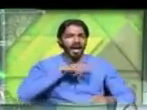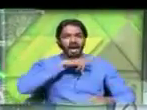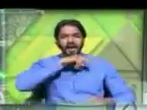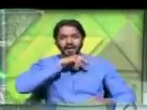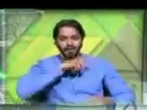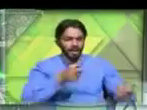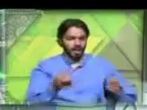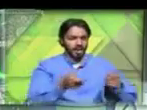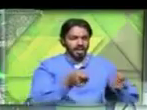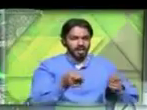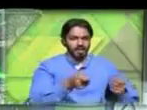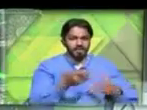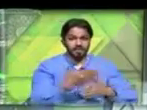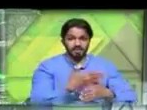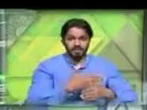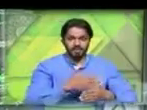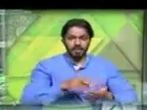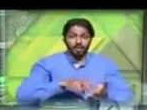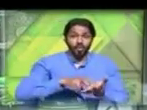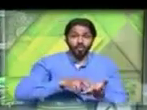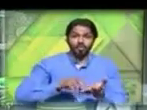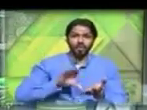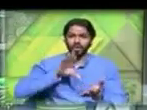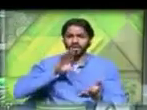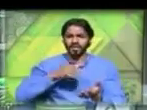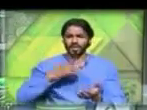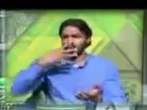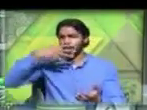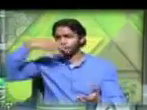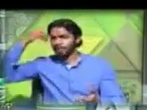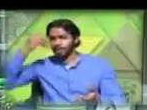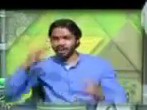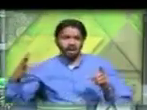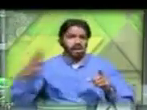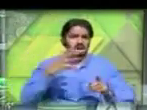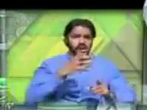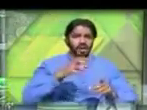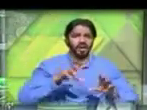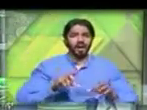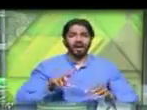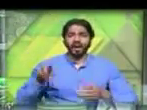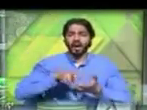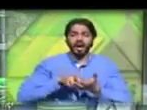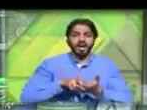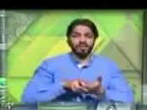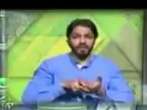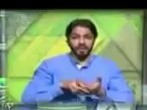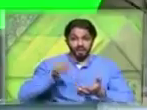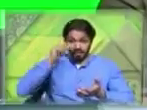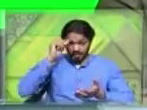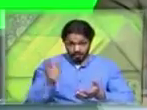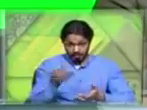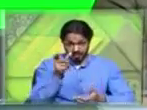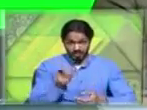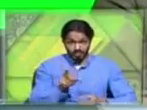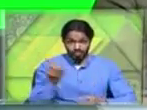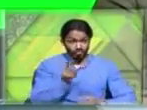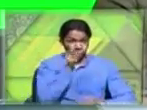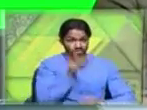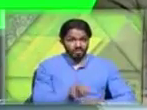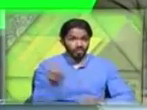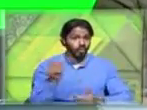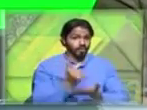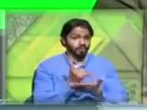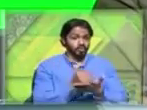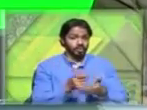فلا ينبغي للمؤمن أن يتبع كل ناعق، وإنما يجب عليه أن يوطن نفسه. طيب، في إشكالية فضيلة الإمام، تفضل. عذرا